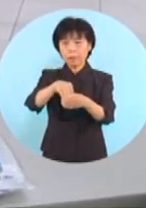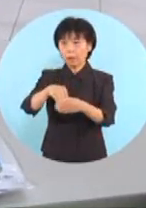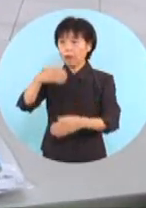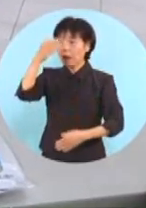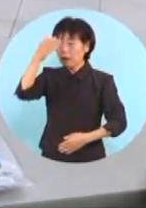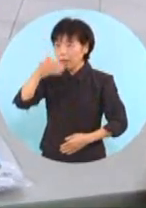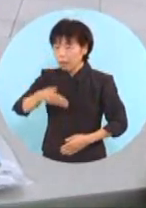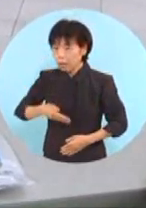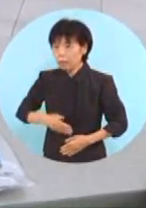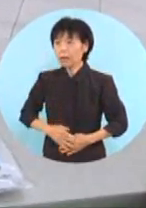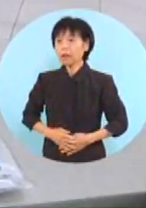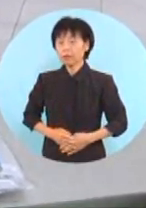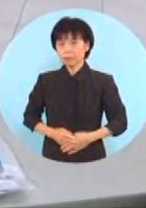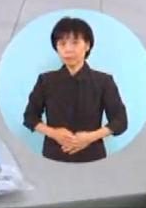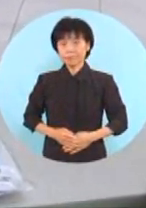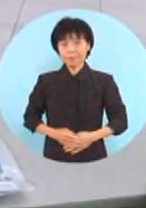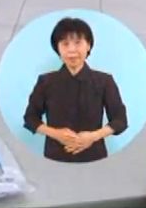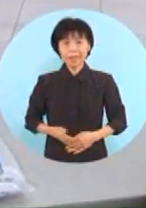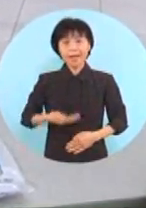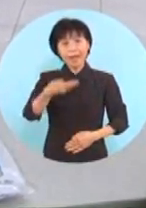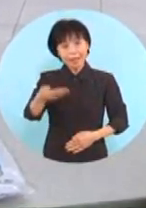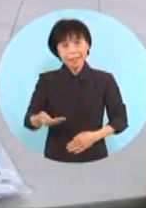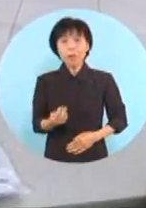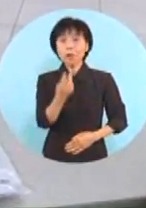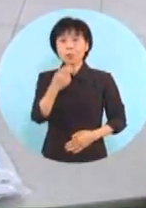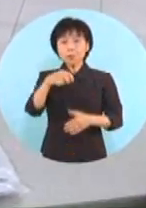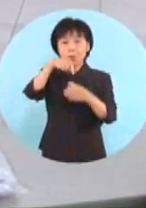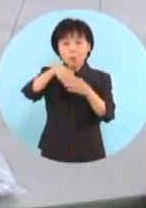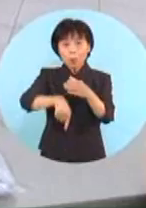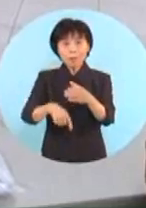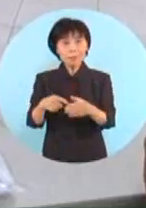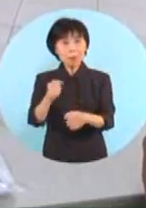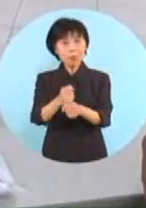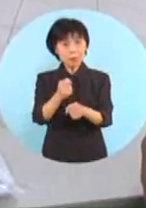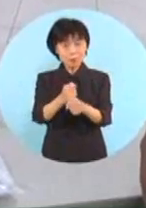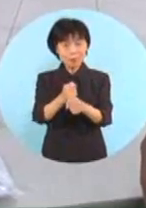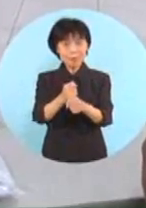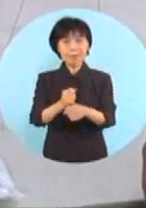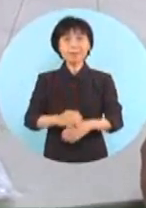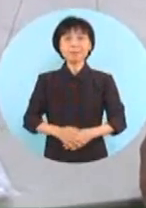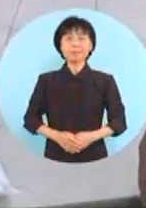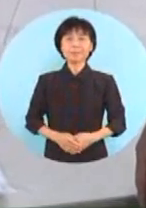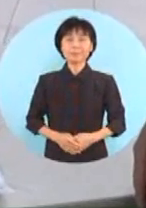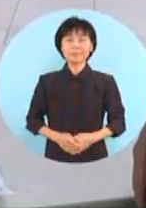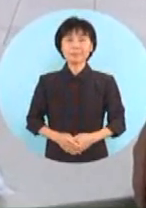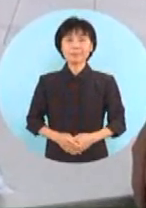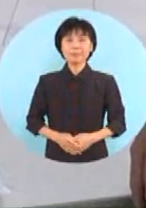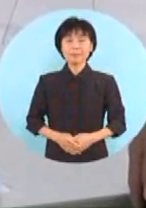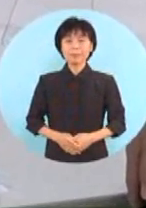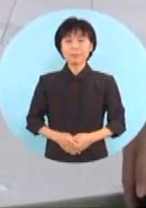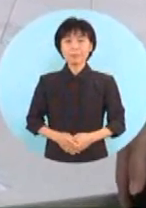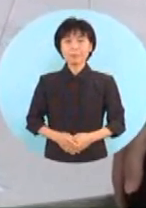へ ー、ではその通り道を作ってあげましょう。ブブルブル、